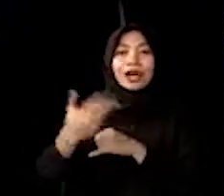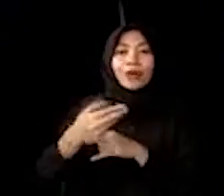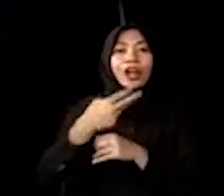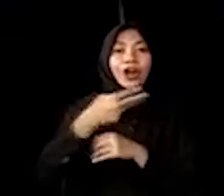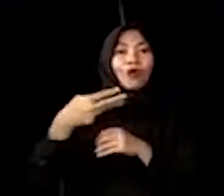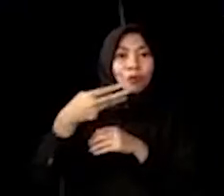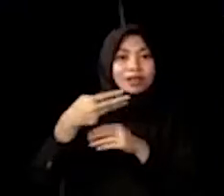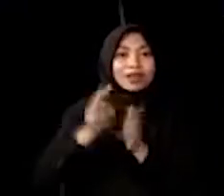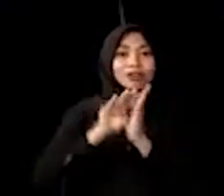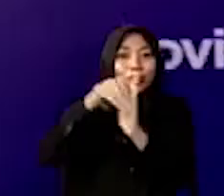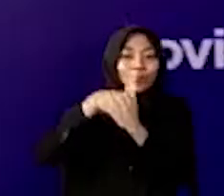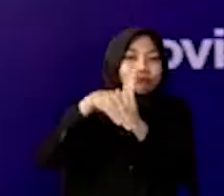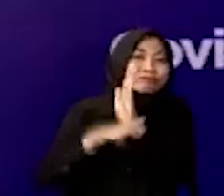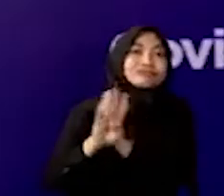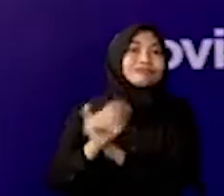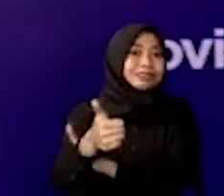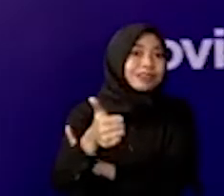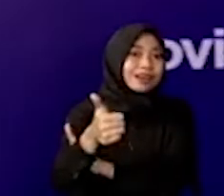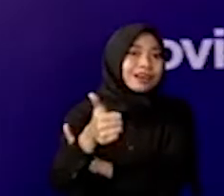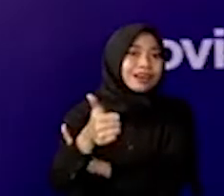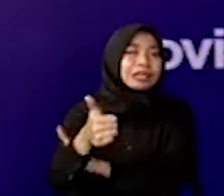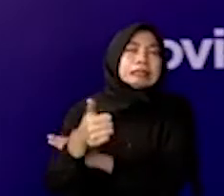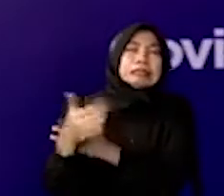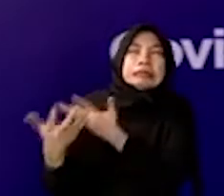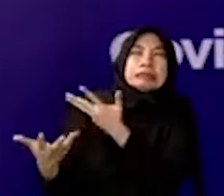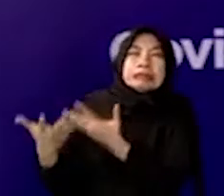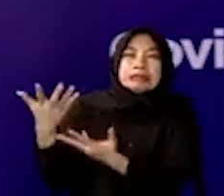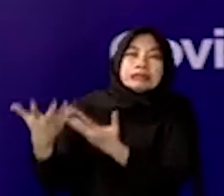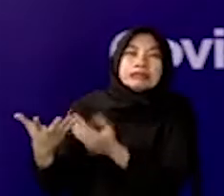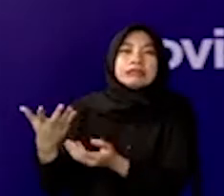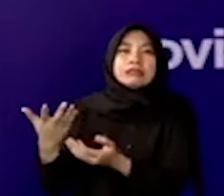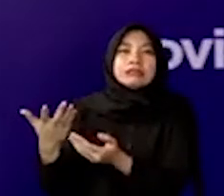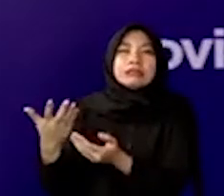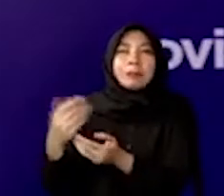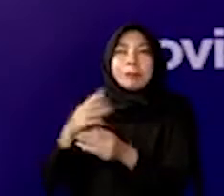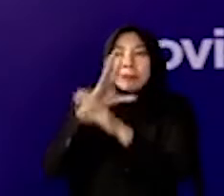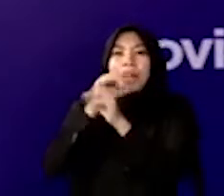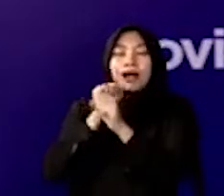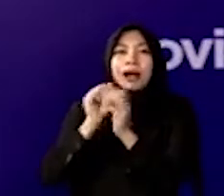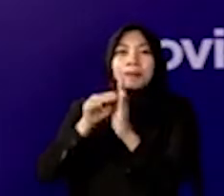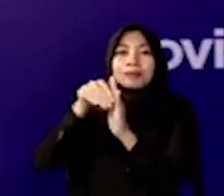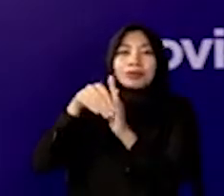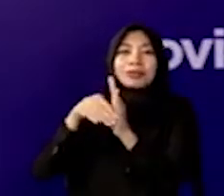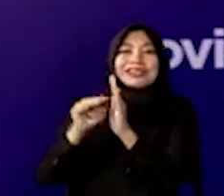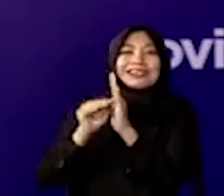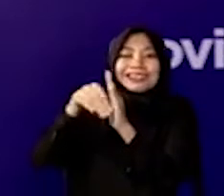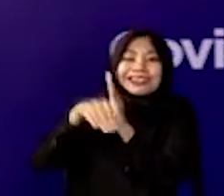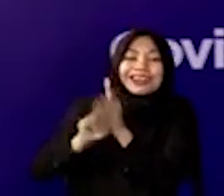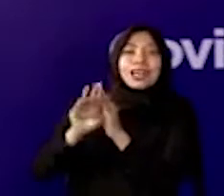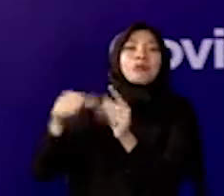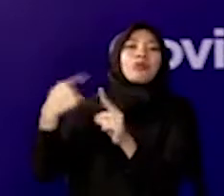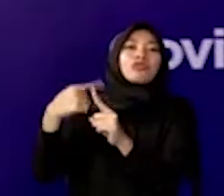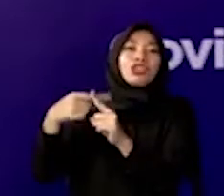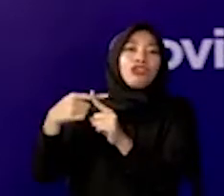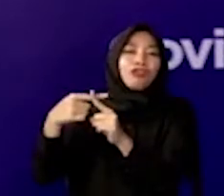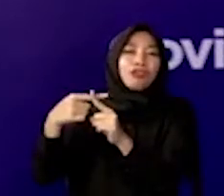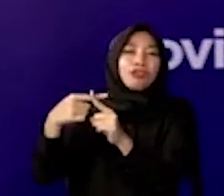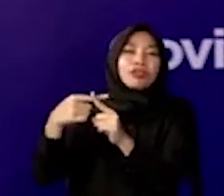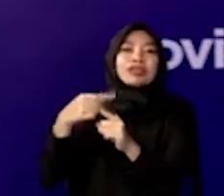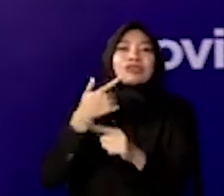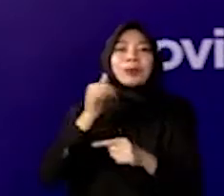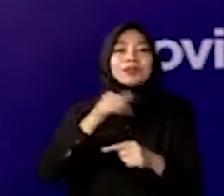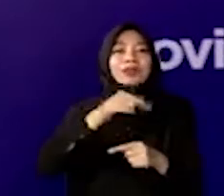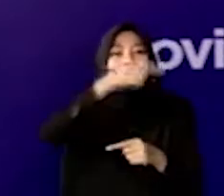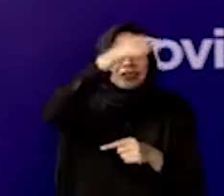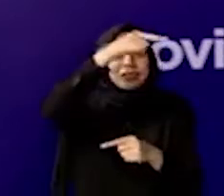pakangga kita berharap minimal ee masuk trennya positif atau kurvanya seperti huruf